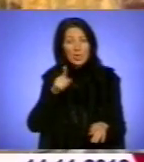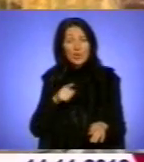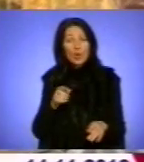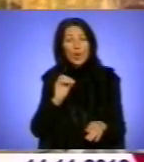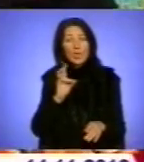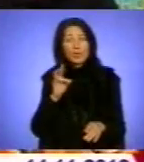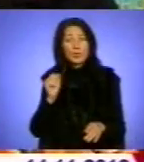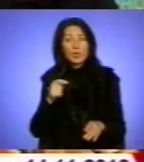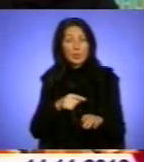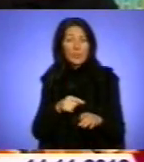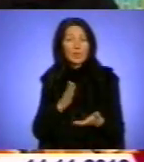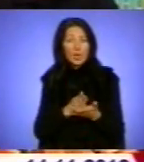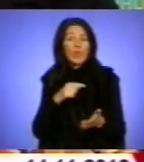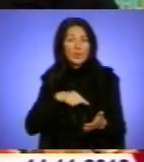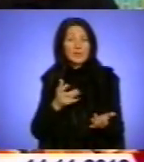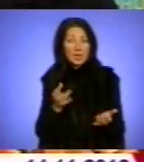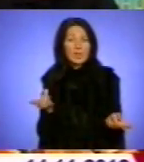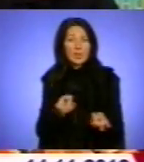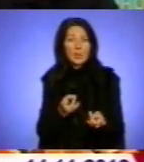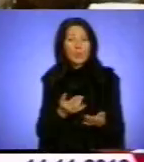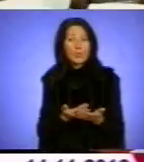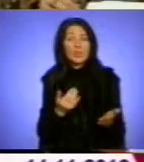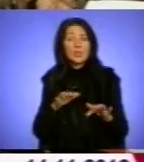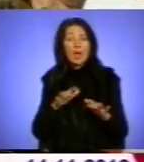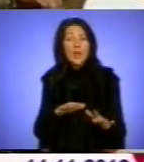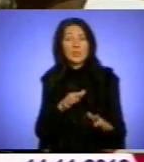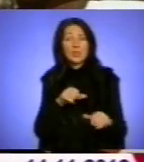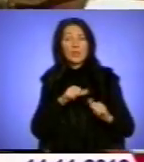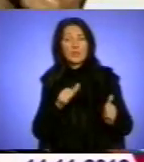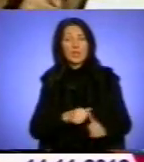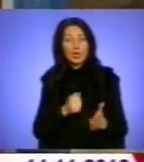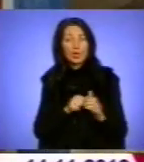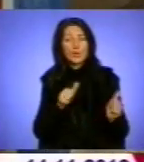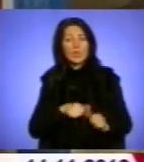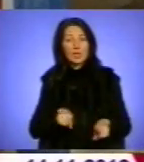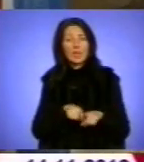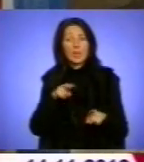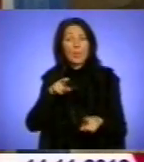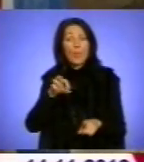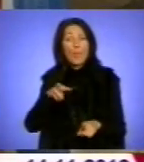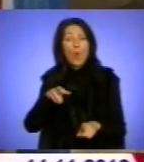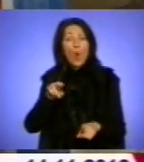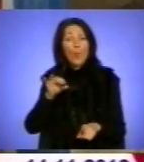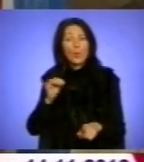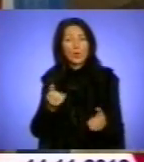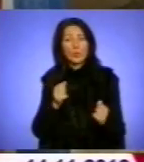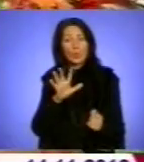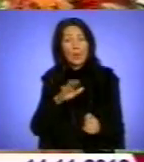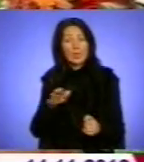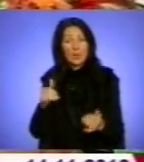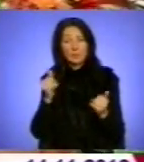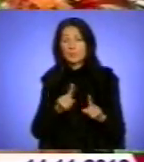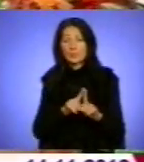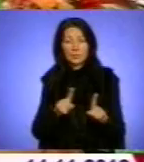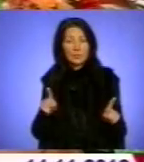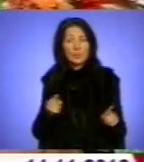скільки потрібно. Під час акції «Серце до серця» такі помпи отримали 5 дітей. Сьогодні – унікальний випадок, коли